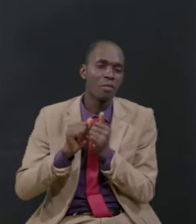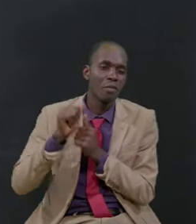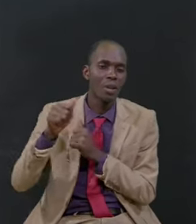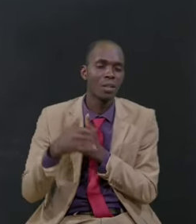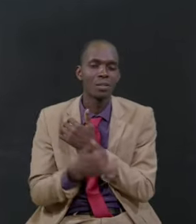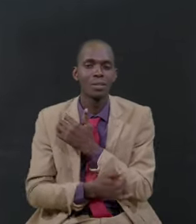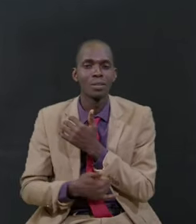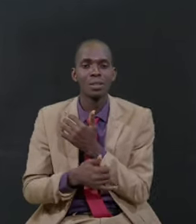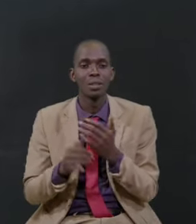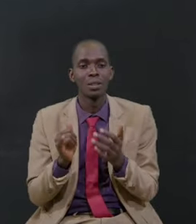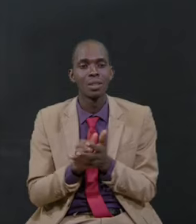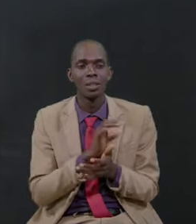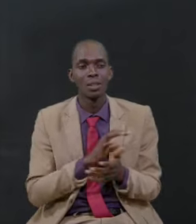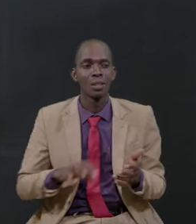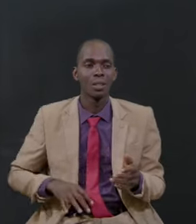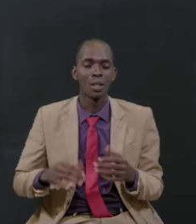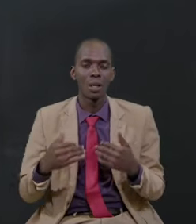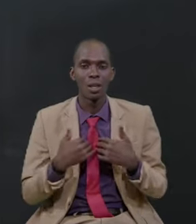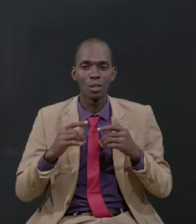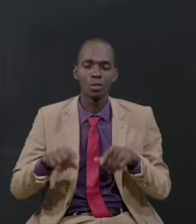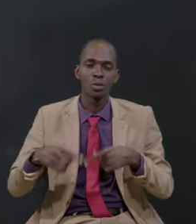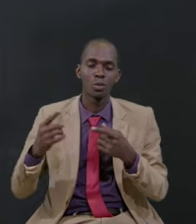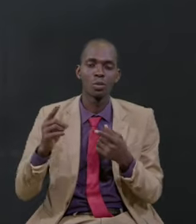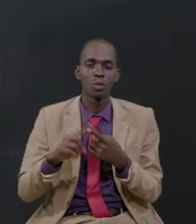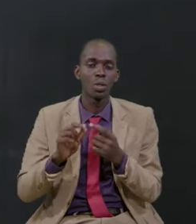allé dans le pays lointain